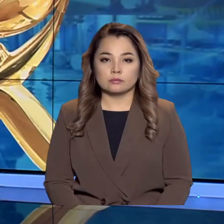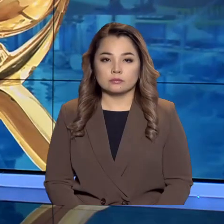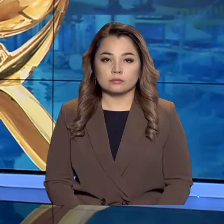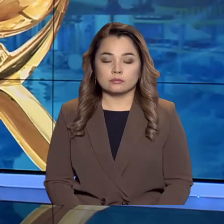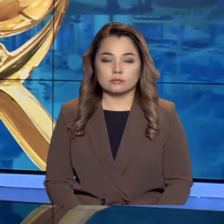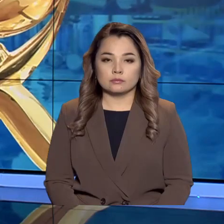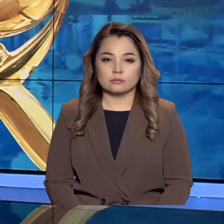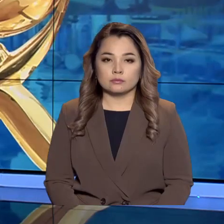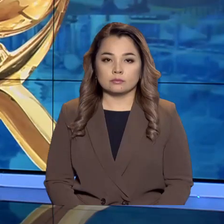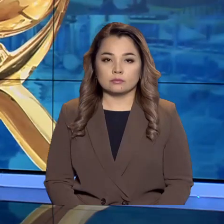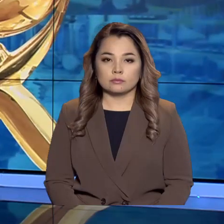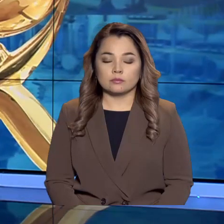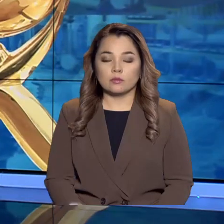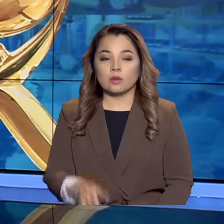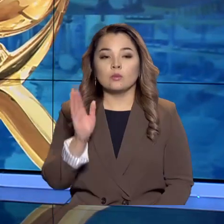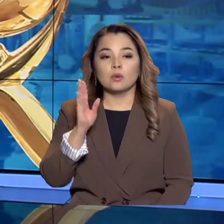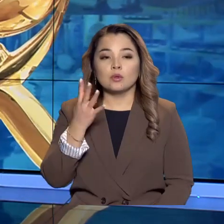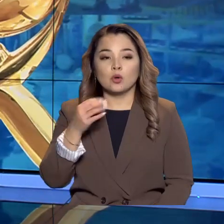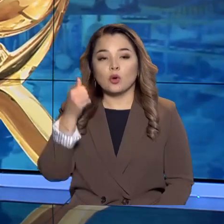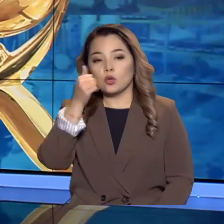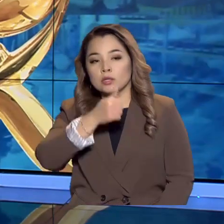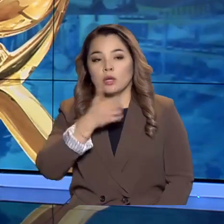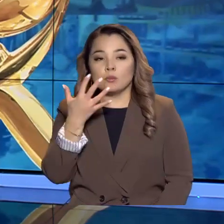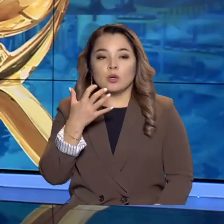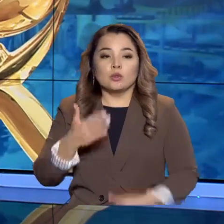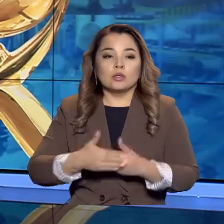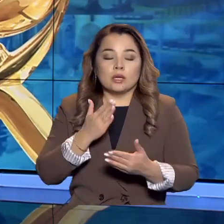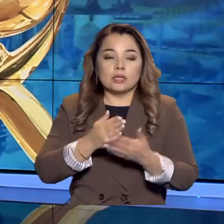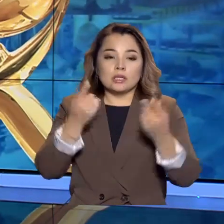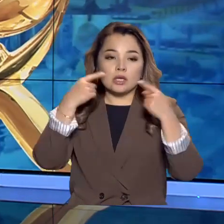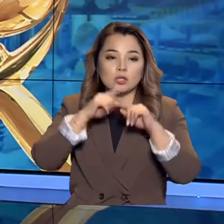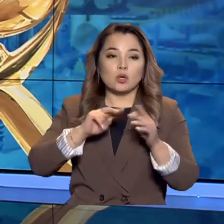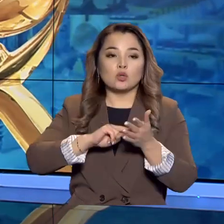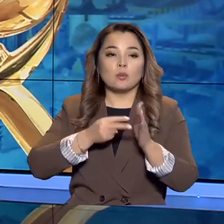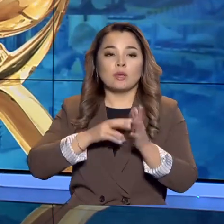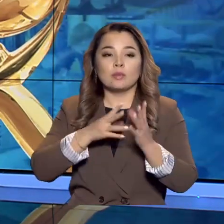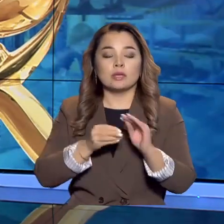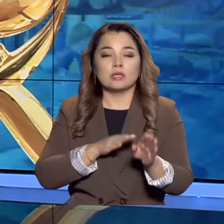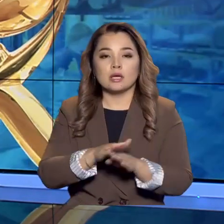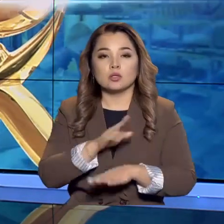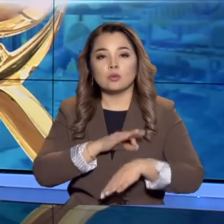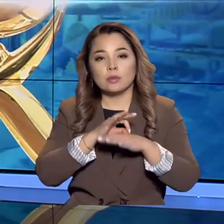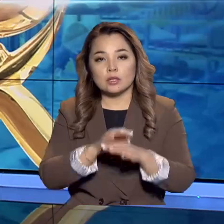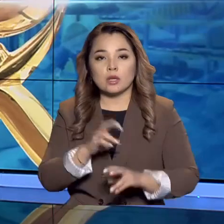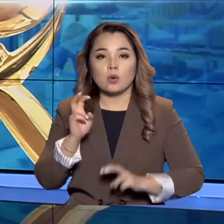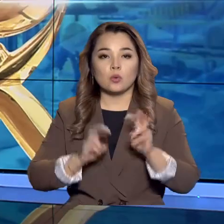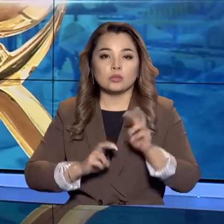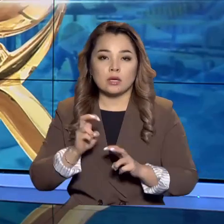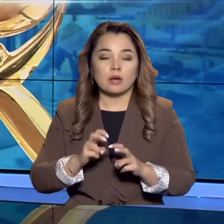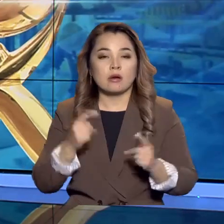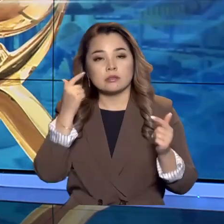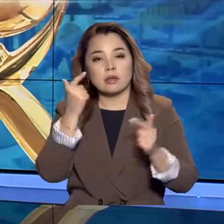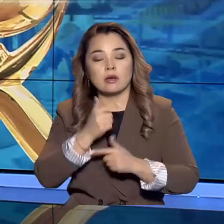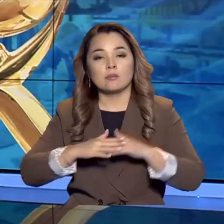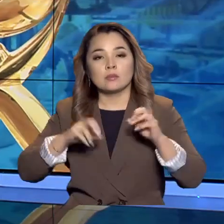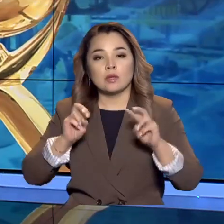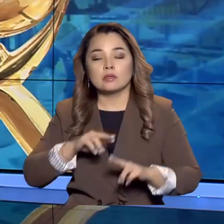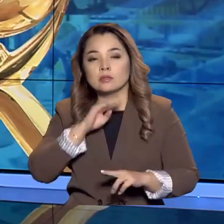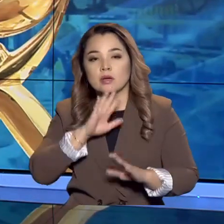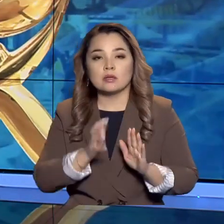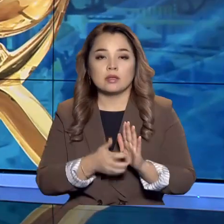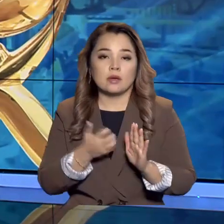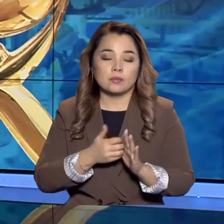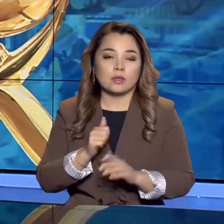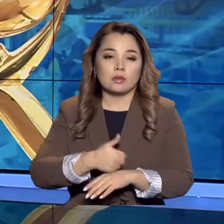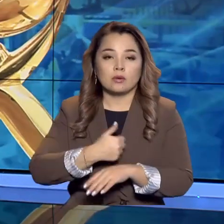Ал енді рет-ретмен алдағы 4 жылда елде 500-ге жуық индустриалды жоба іске асады. Бірақ өнеркәсіп саласында білікті кадр тапшы.